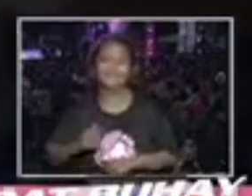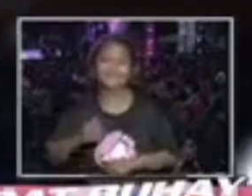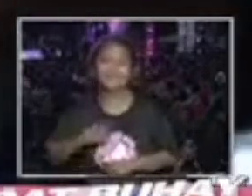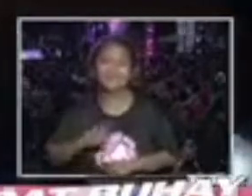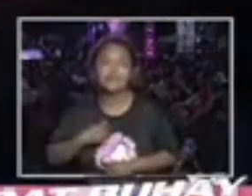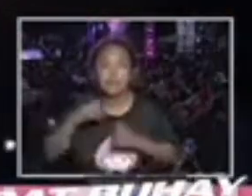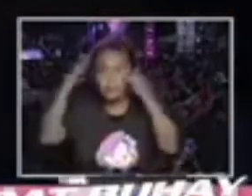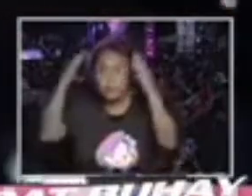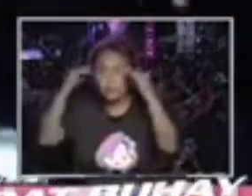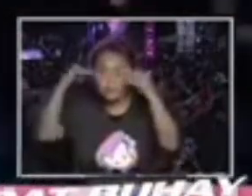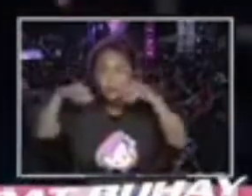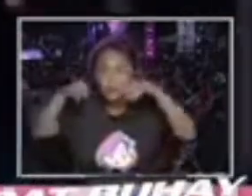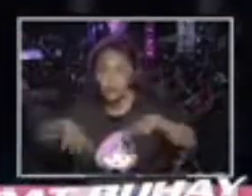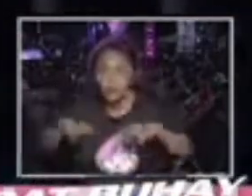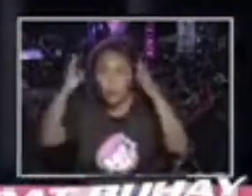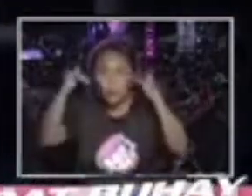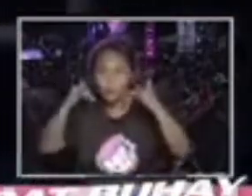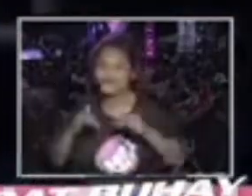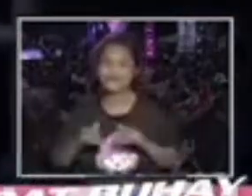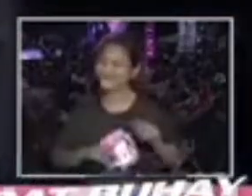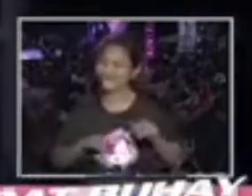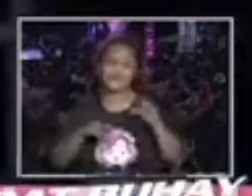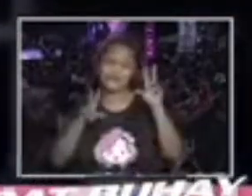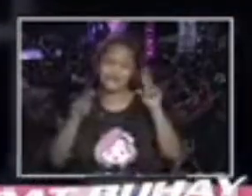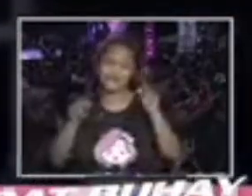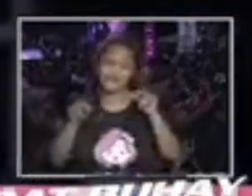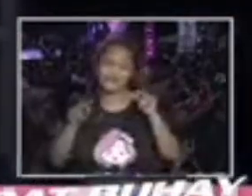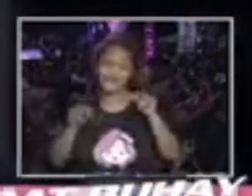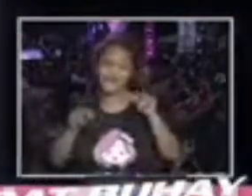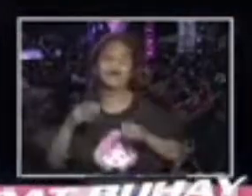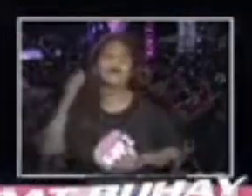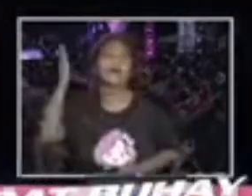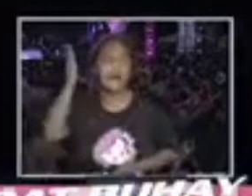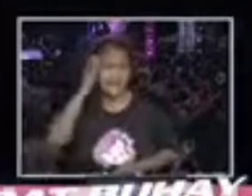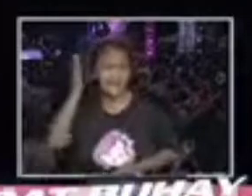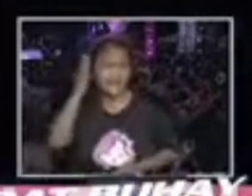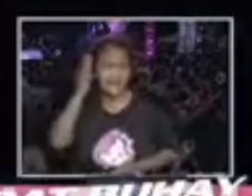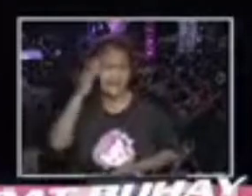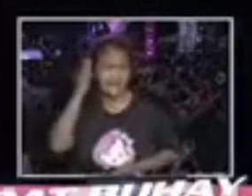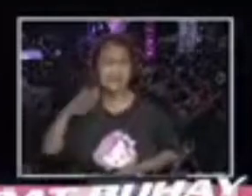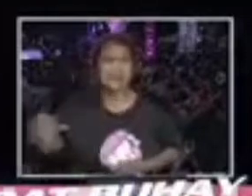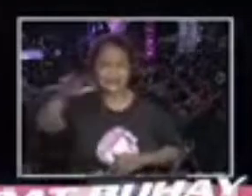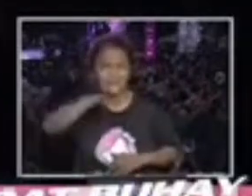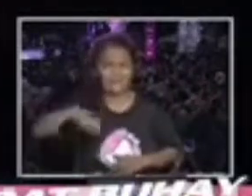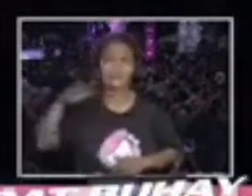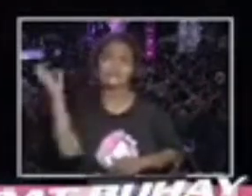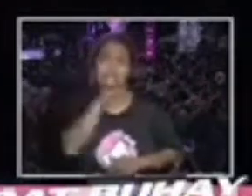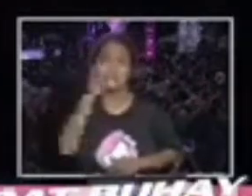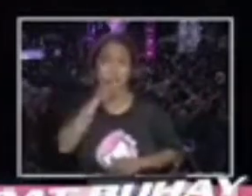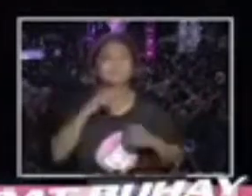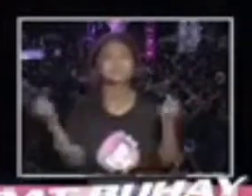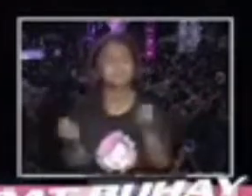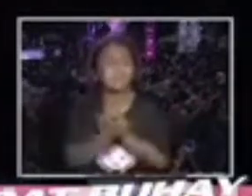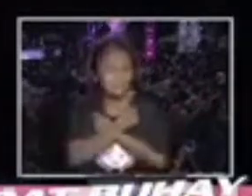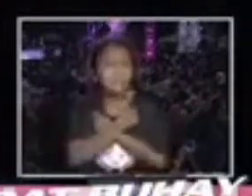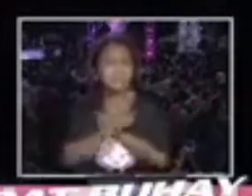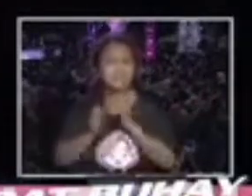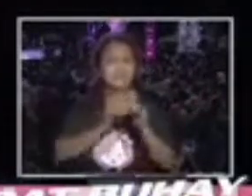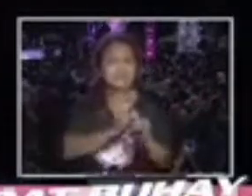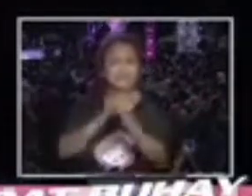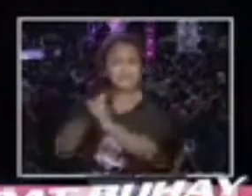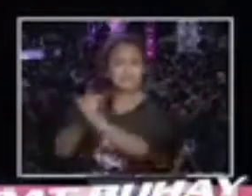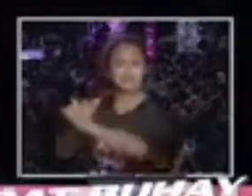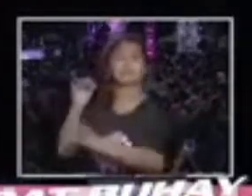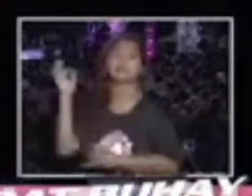ng pag-asa. Dahil alam kong mahal ng Pilipino ang kapwa niya